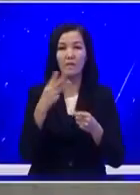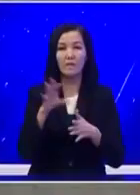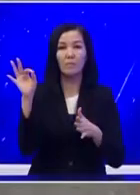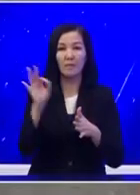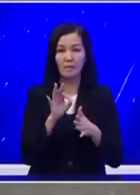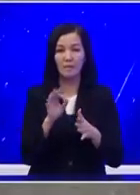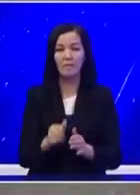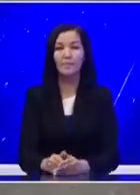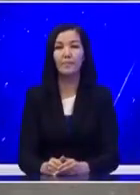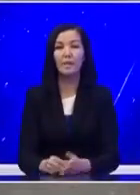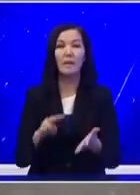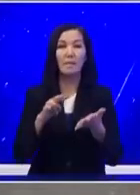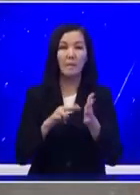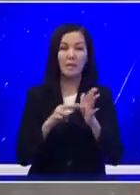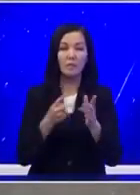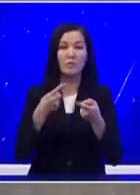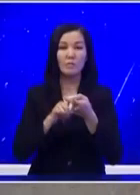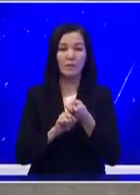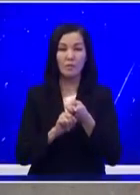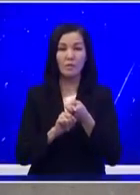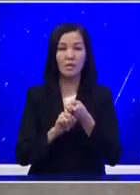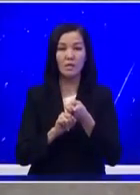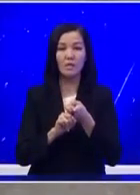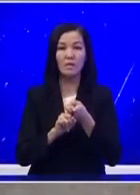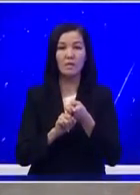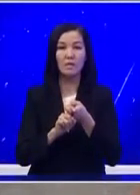30%. Планируется подключение